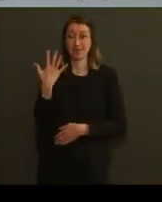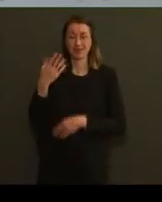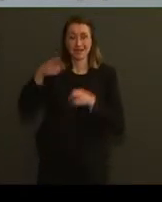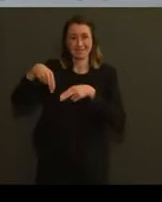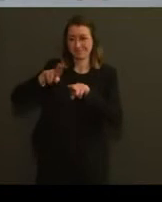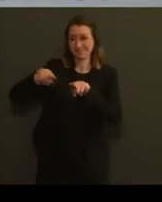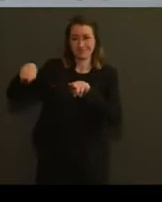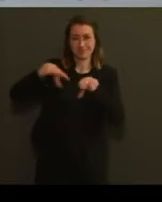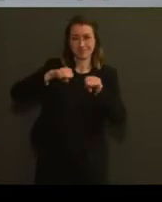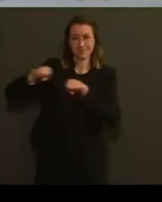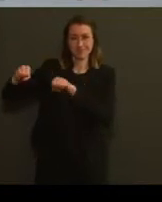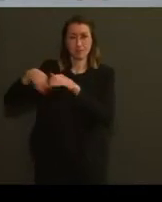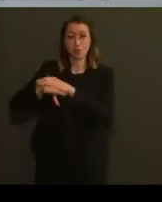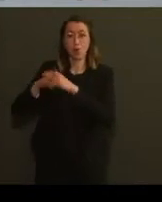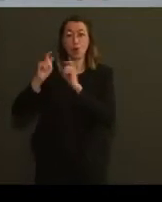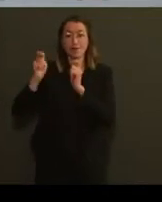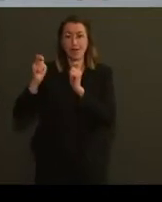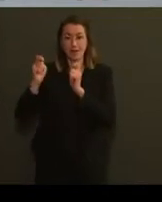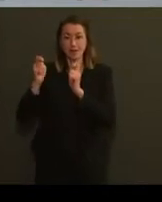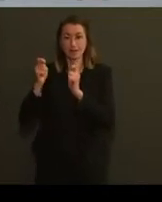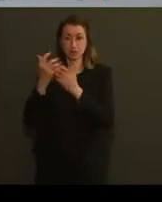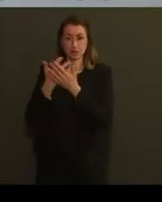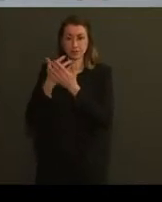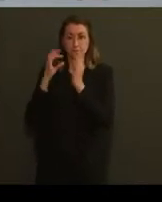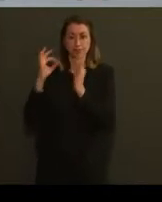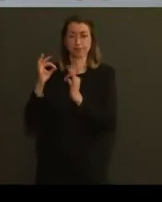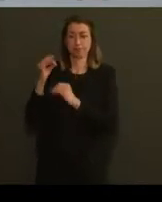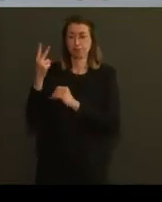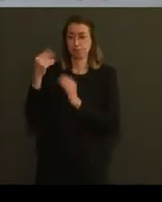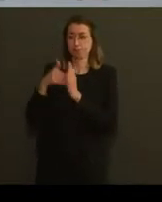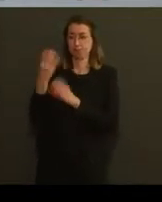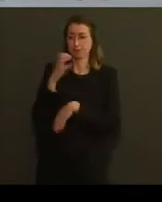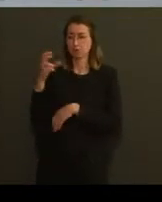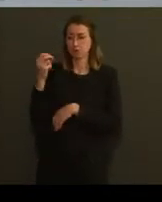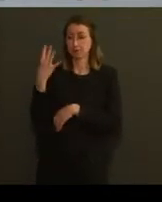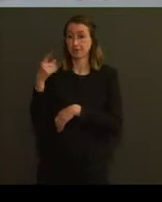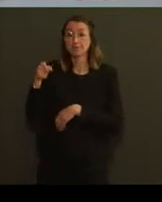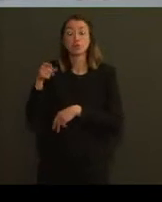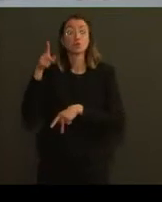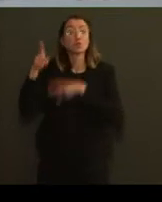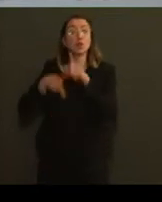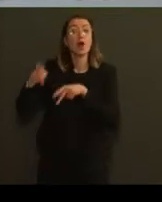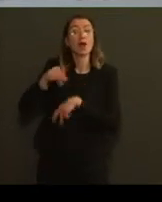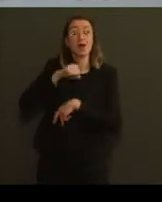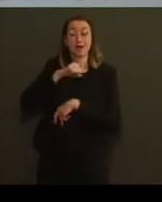dont 412 le sont en soins intensifs et la moitié d'entre eux, à peu près, est ventilée.